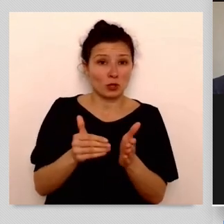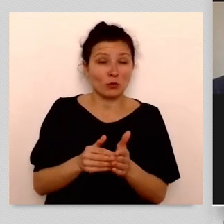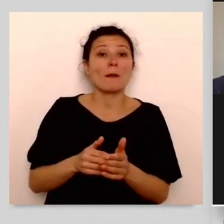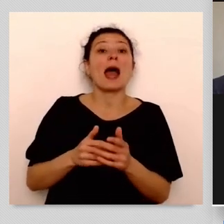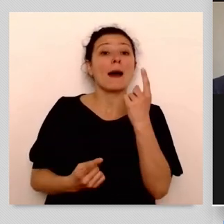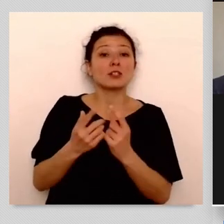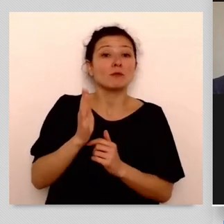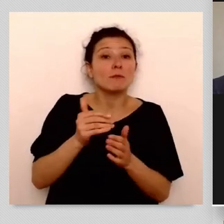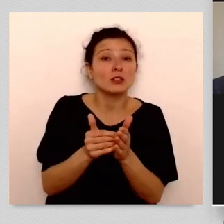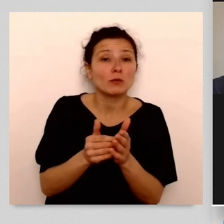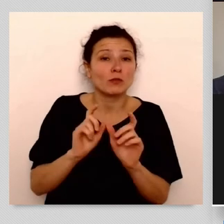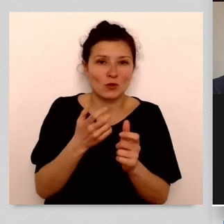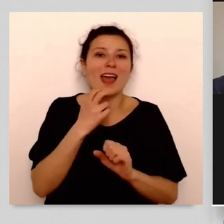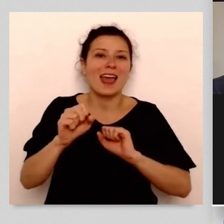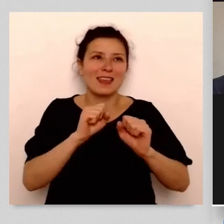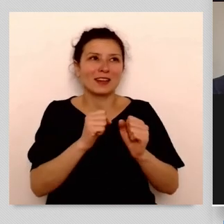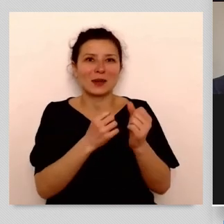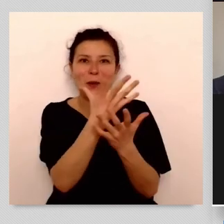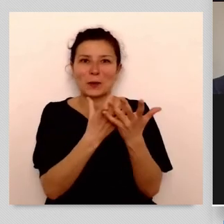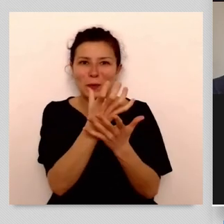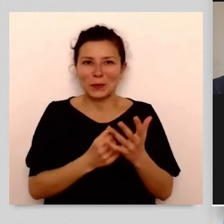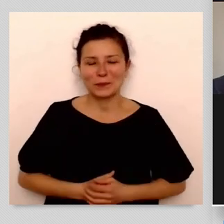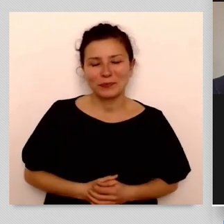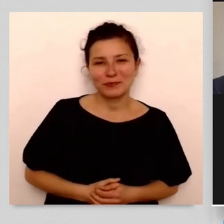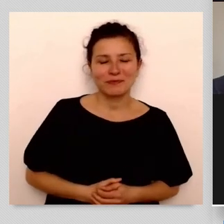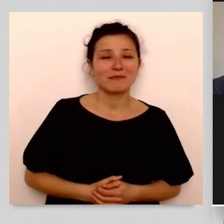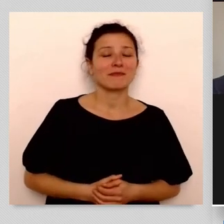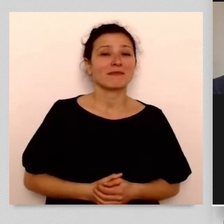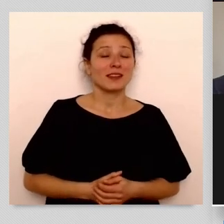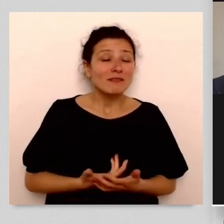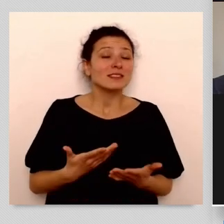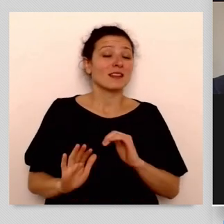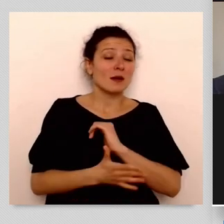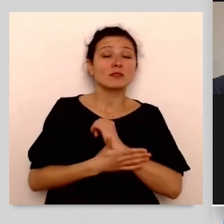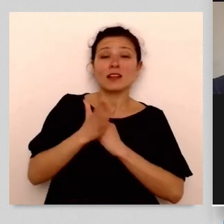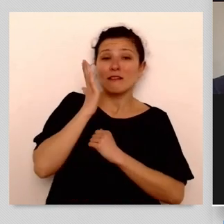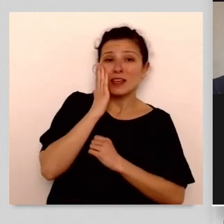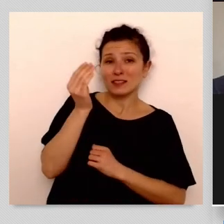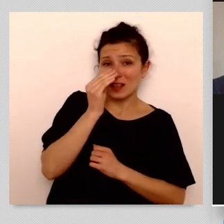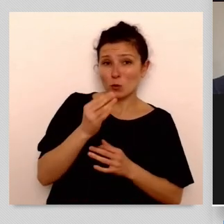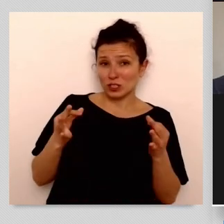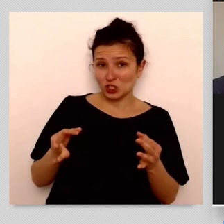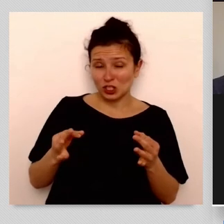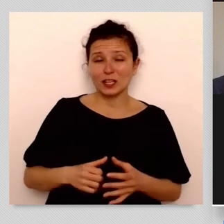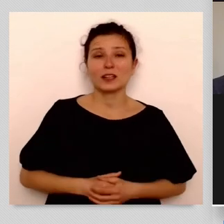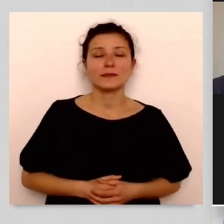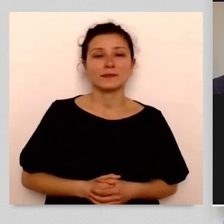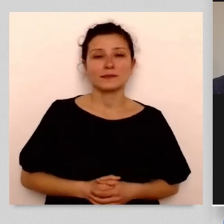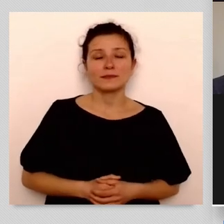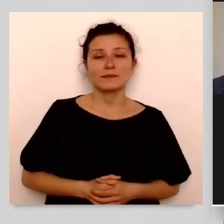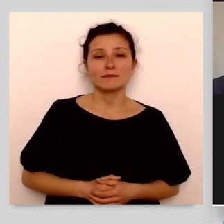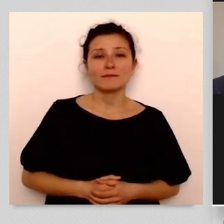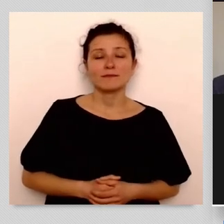potrzebował energii. A zatem biorąc pod uwagę stan wiedzy i nauki na dzisiaj,